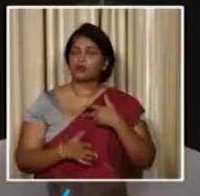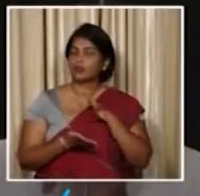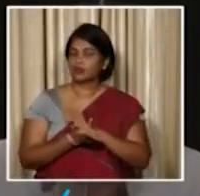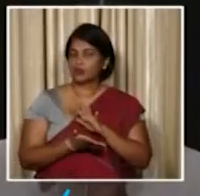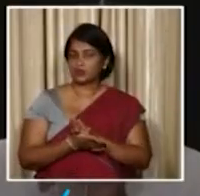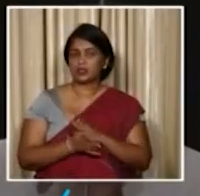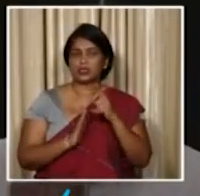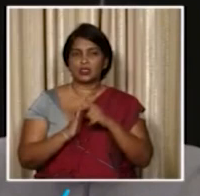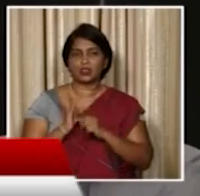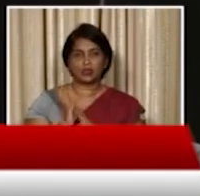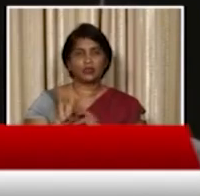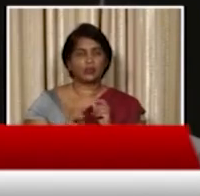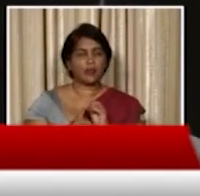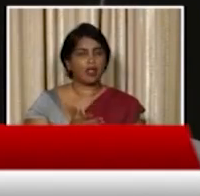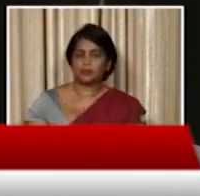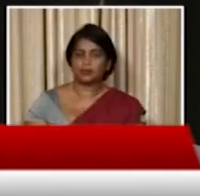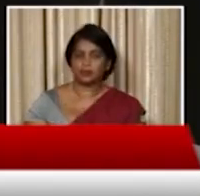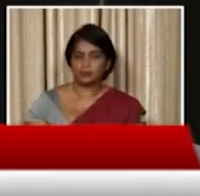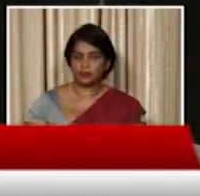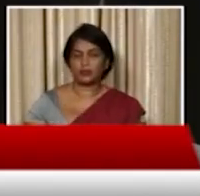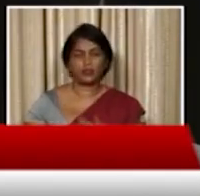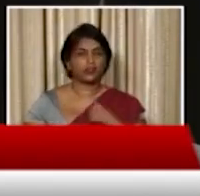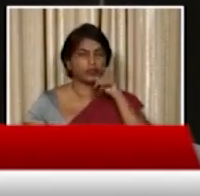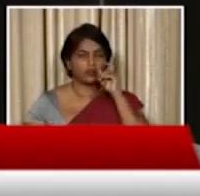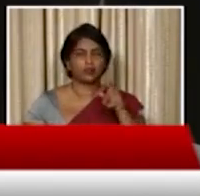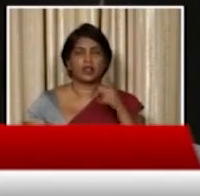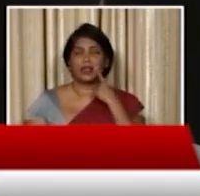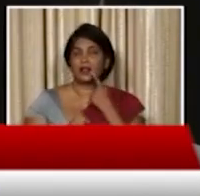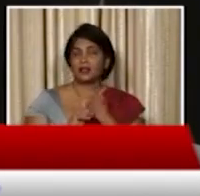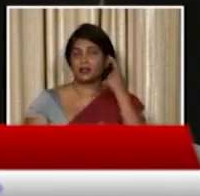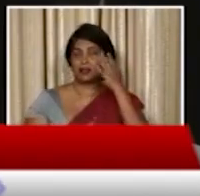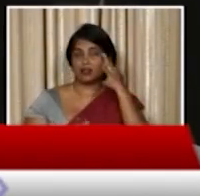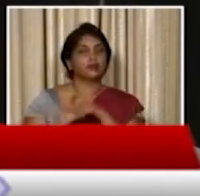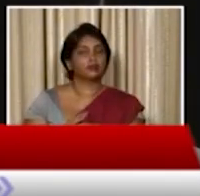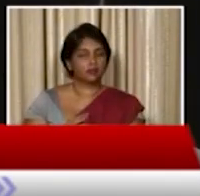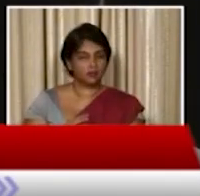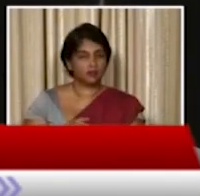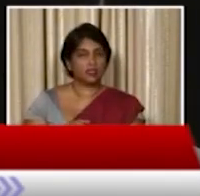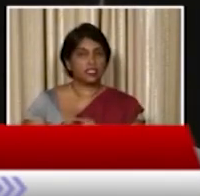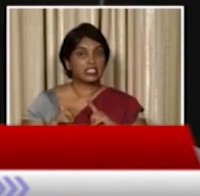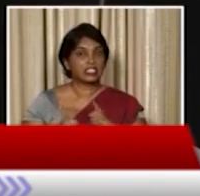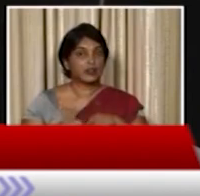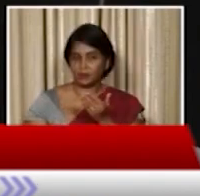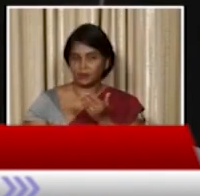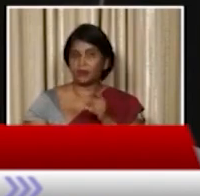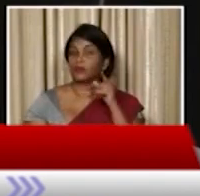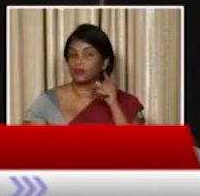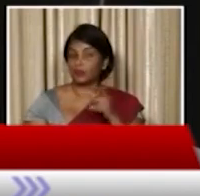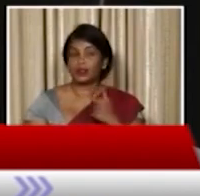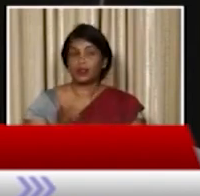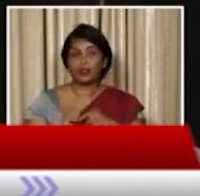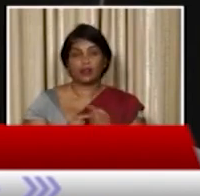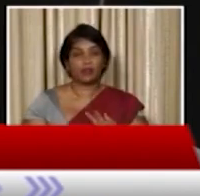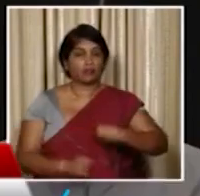වැරදක්. ජනතා විමුක්ති පෙරමුණේ හරිනි විරුසුරිය මන්ත්‍රීතුමිය මම දැක්කා එතුමිය මහනුවර ඇවිල්ලා කාන්තා සමුලුවක් අමතන. ජීවන බර ගැන කතා කරනවා අපි දැක්කා. බදුබර